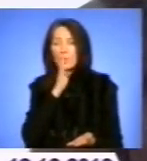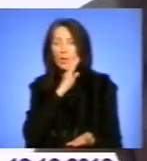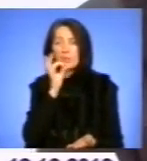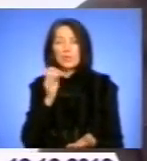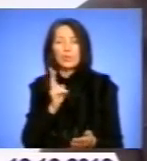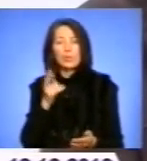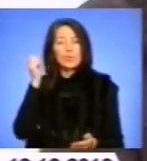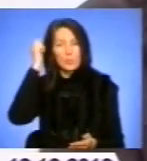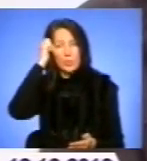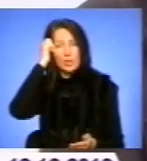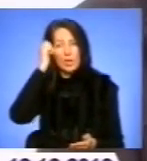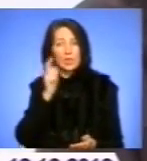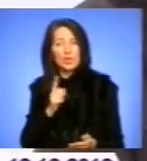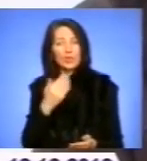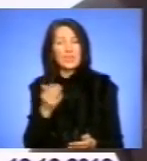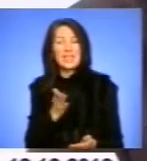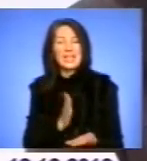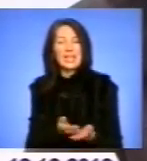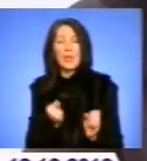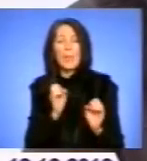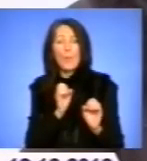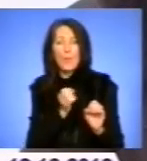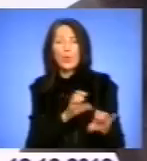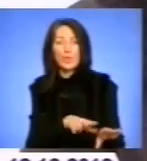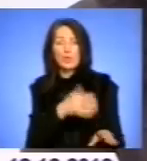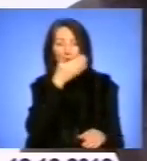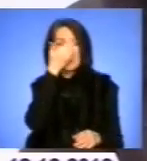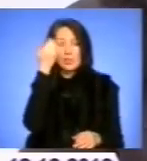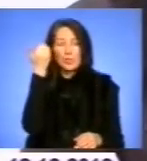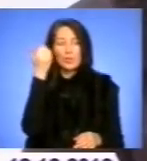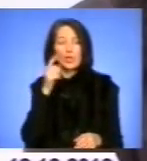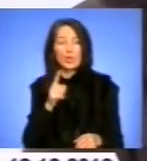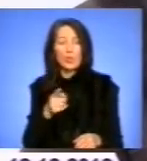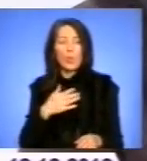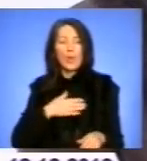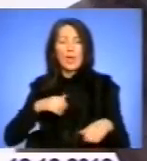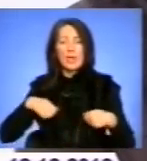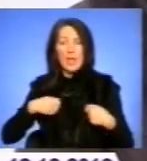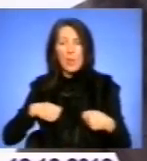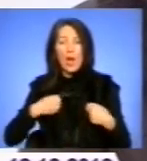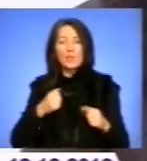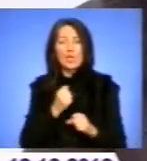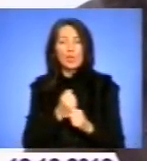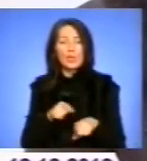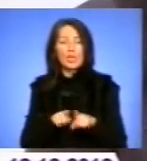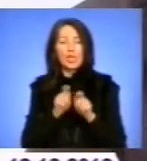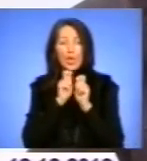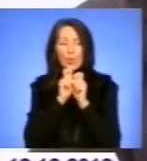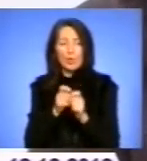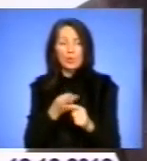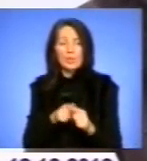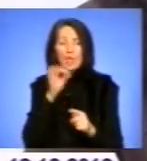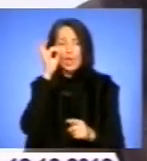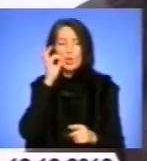пам'ятає, що все-таки вони не є покинуті, що вони не є забуті. Тому ми намагаємося зробити такі подарунки. Це і